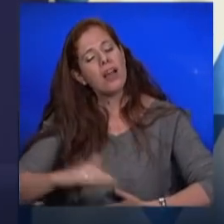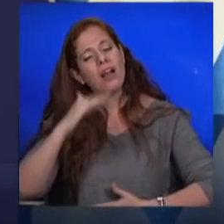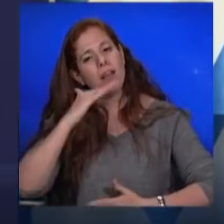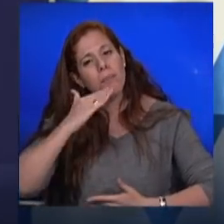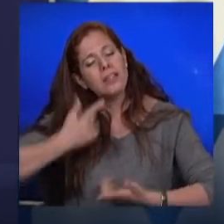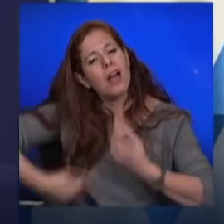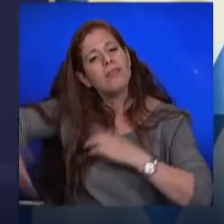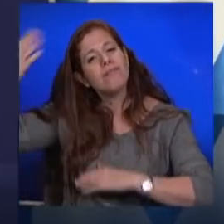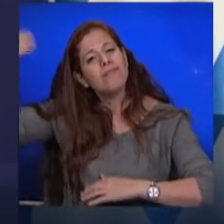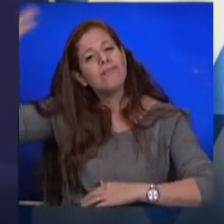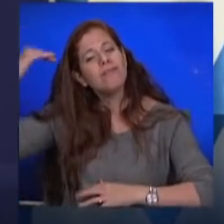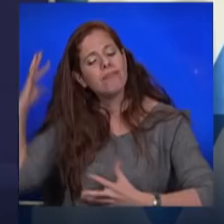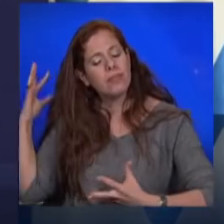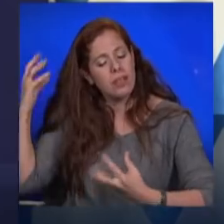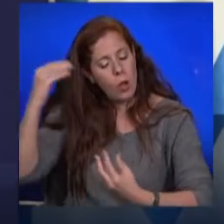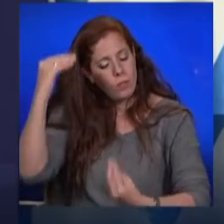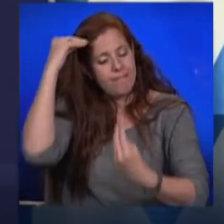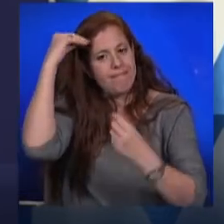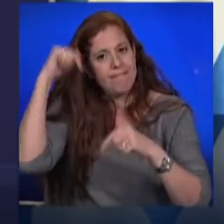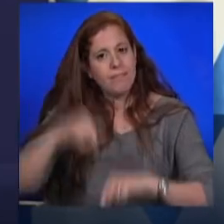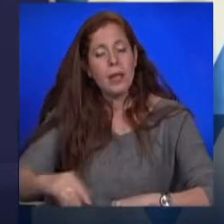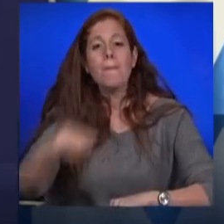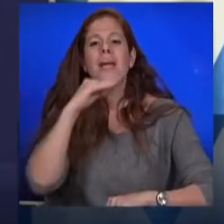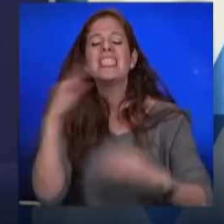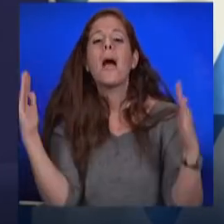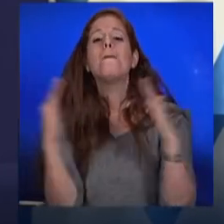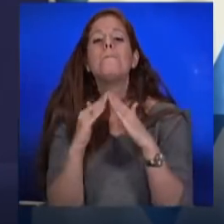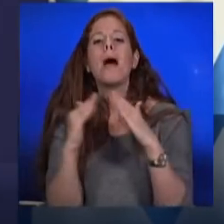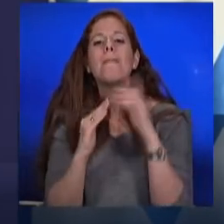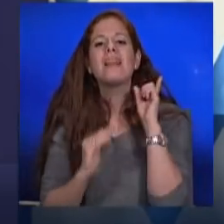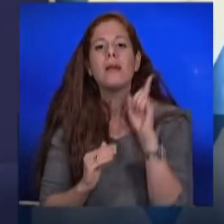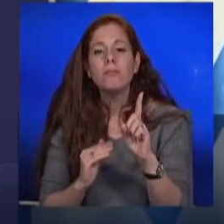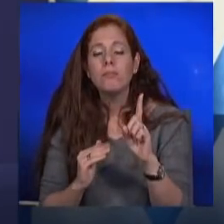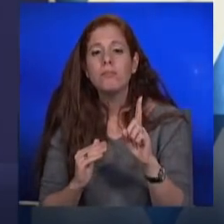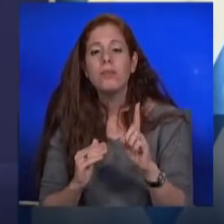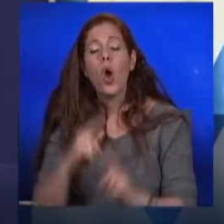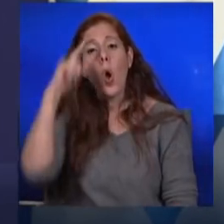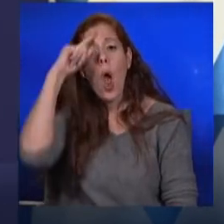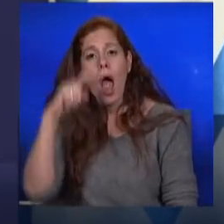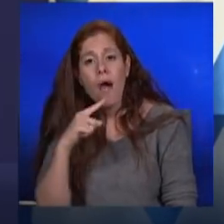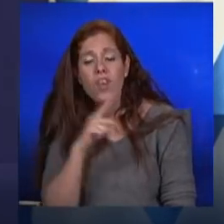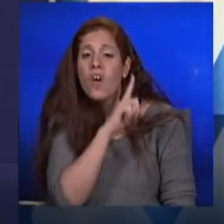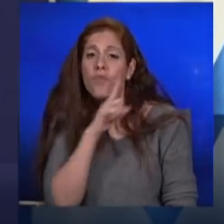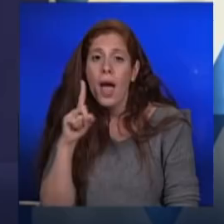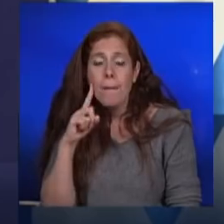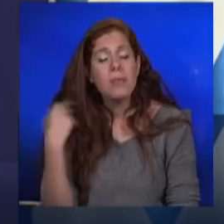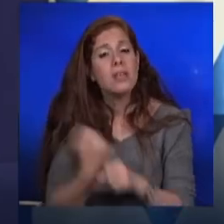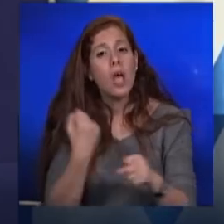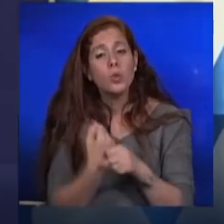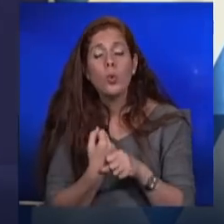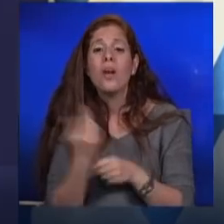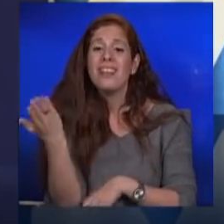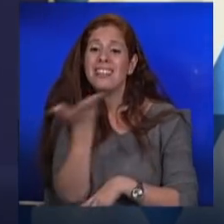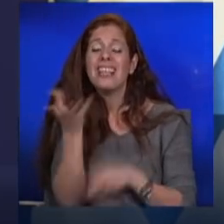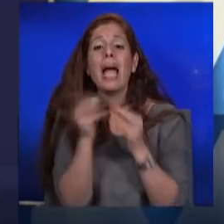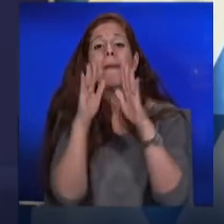במצרים, פסח בבתים. כל אב ואם יעשו את הפסח עם הילדים